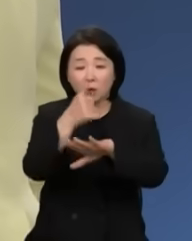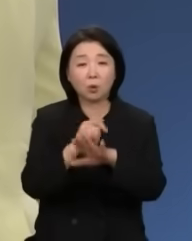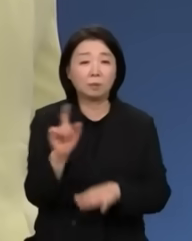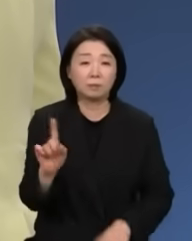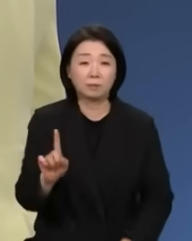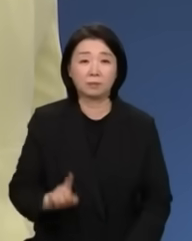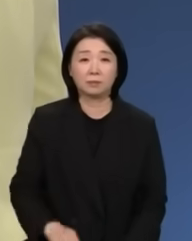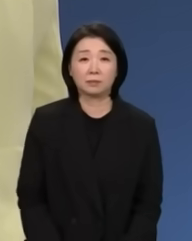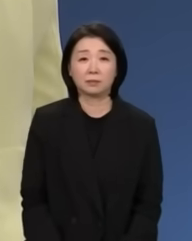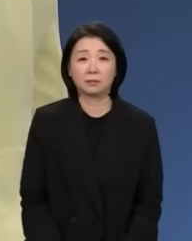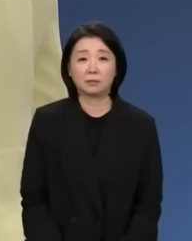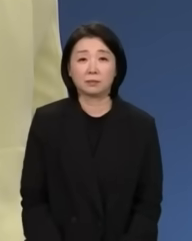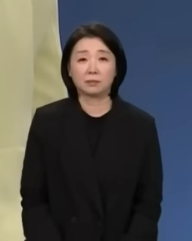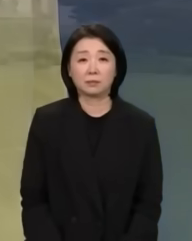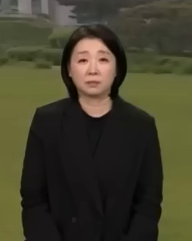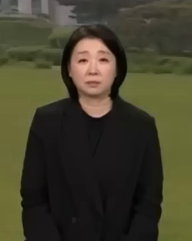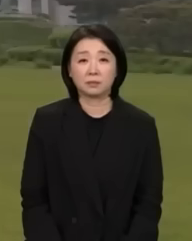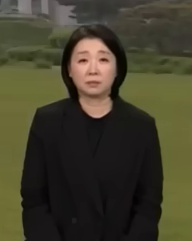어떻게 났습니까?